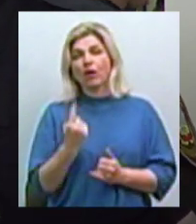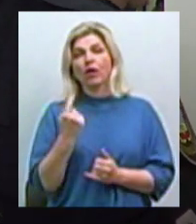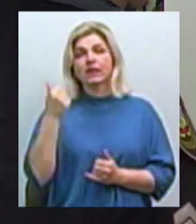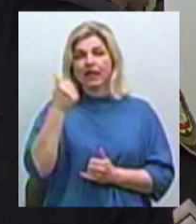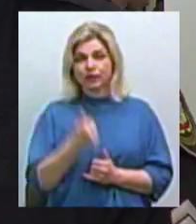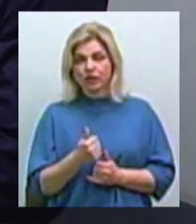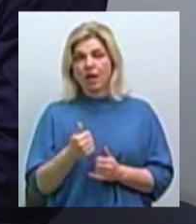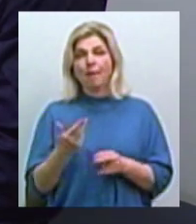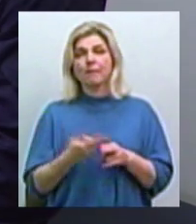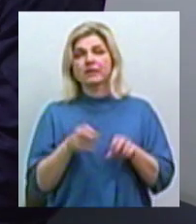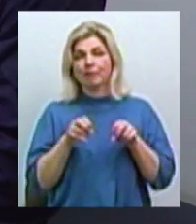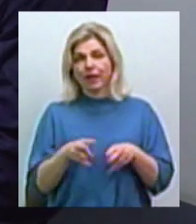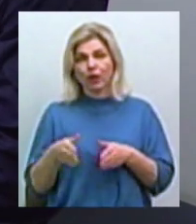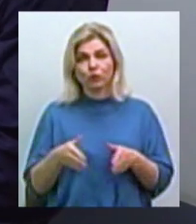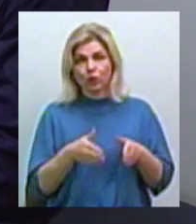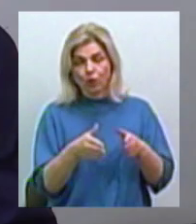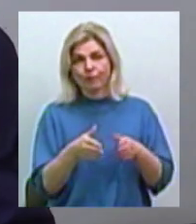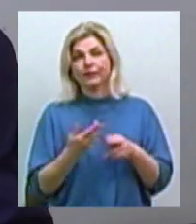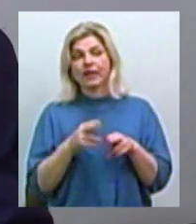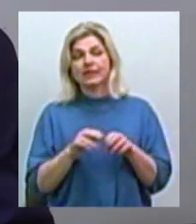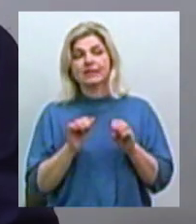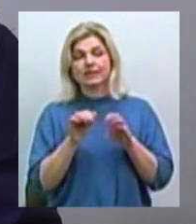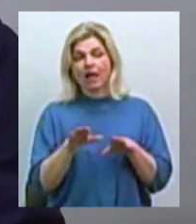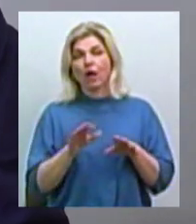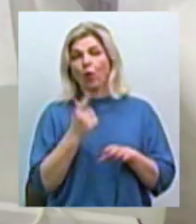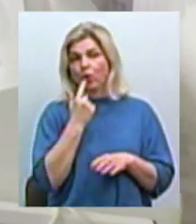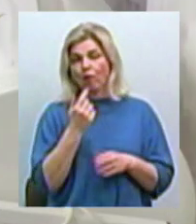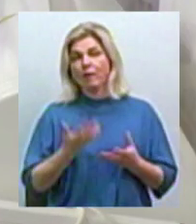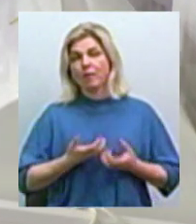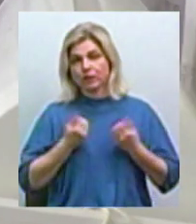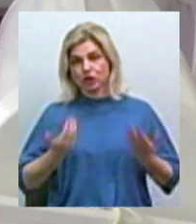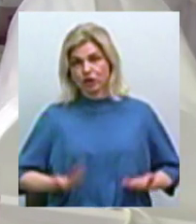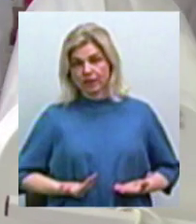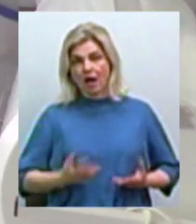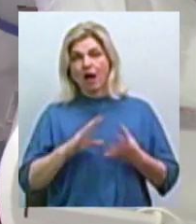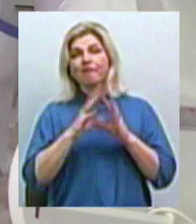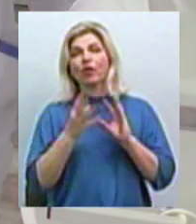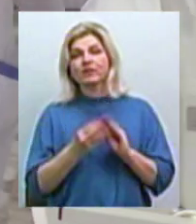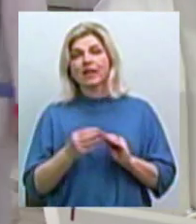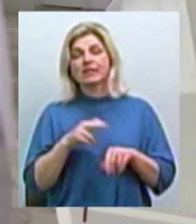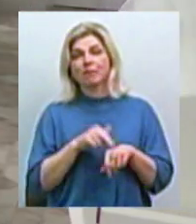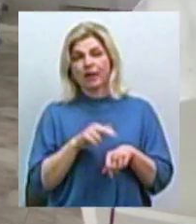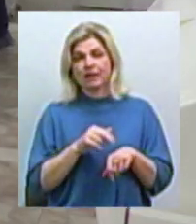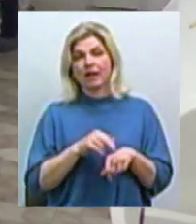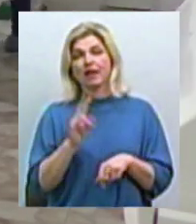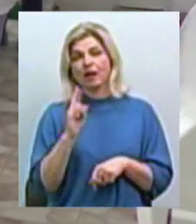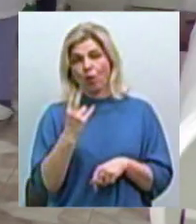руху. Акція «Здай кров, врятуй життя». Взагалі інспектори патрульної поліції